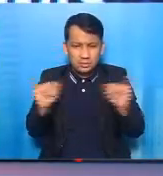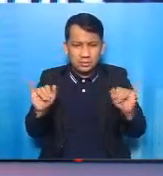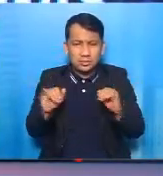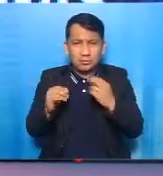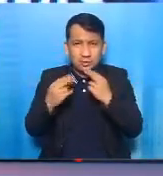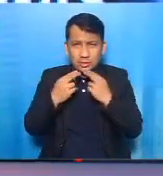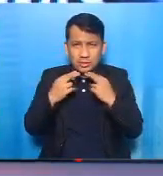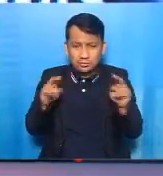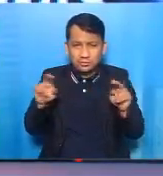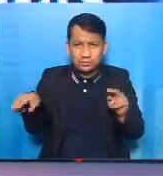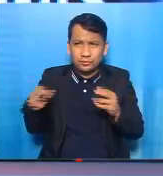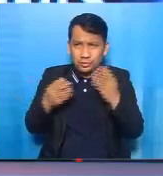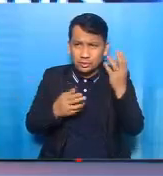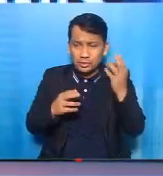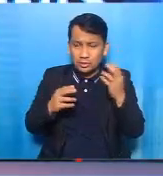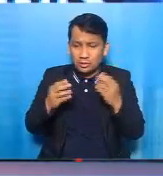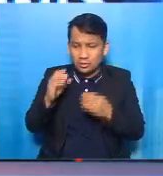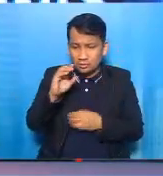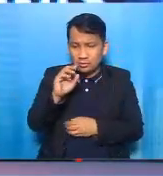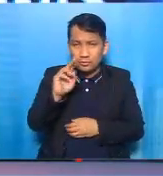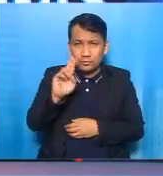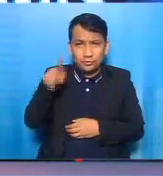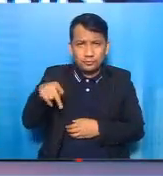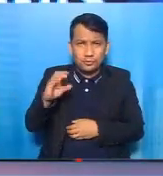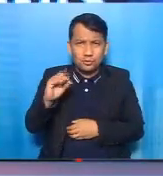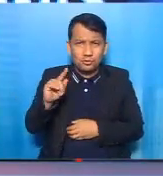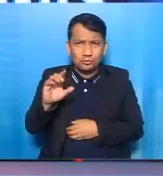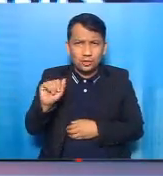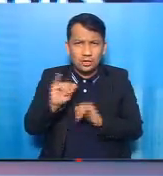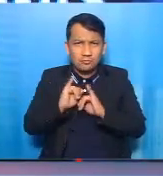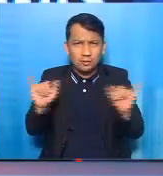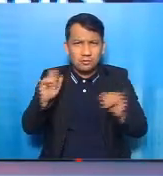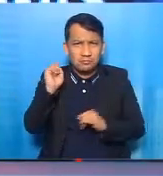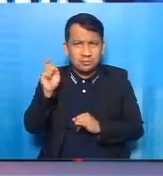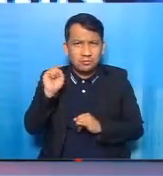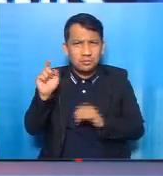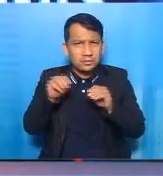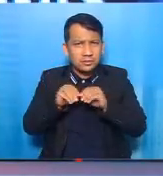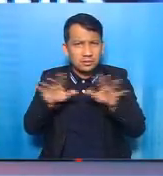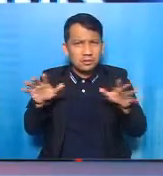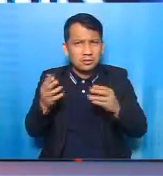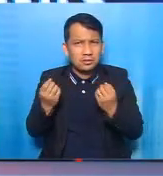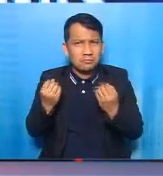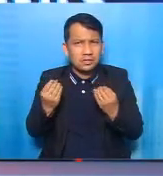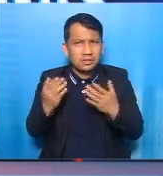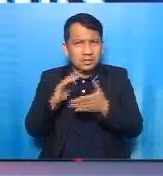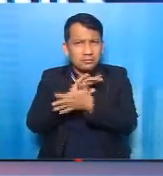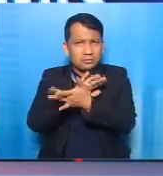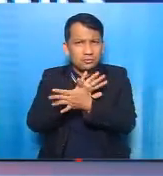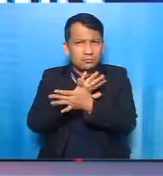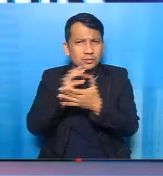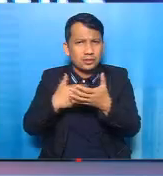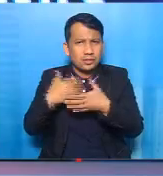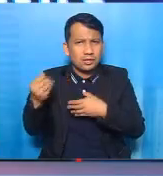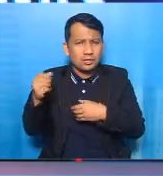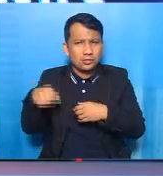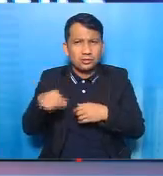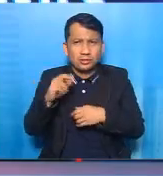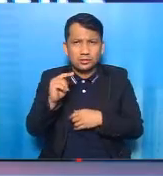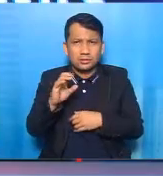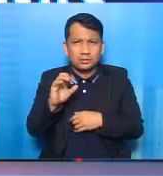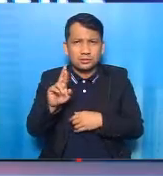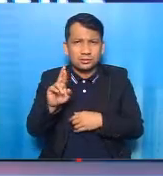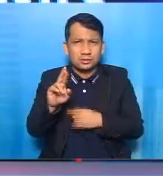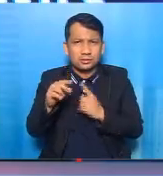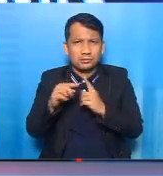Research Group na isa ito sa mga lugar na mabilis din ang pagtaas ng COVID-19 cases na nasa labas ng